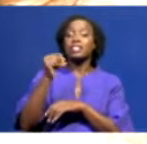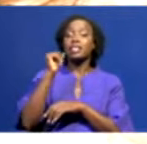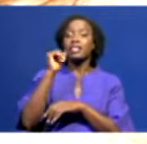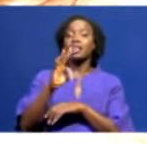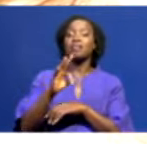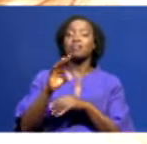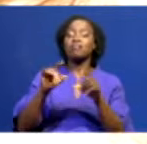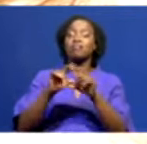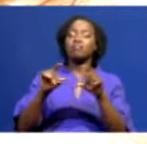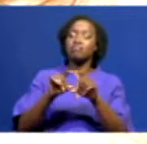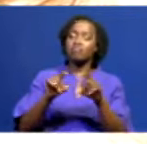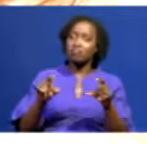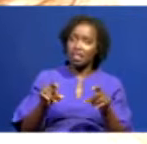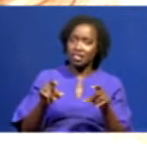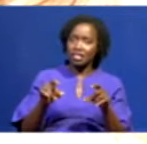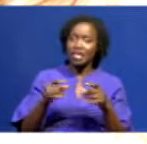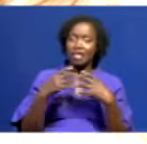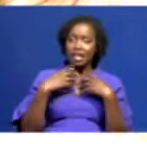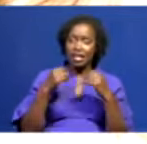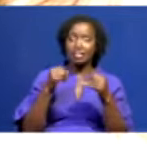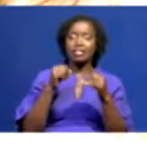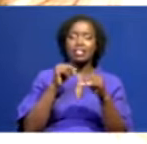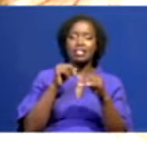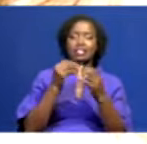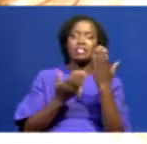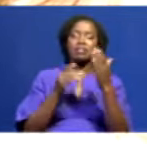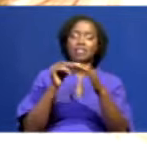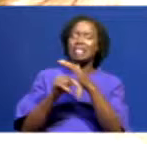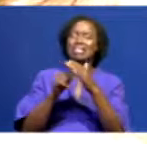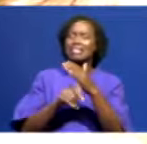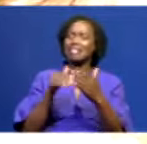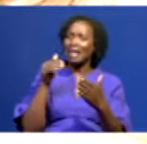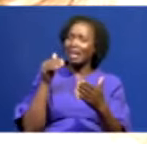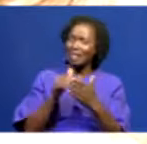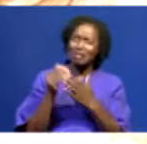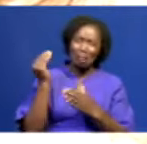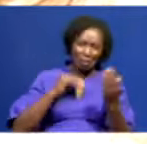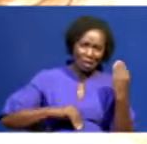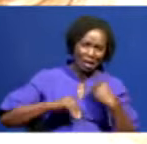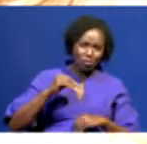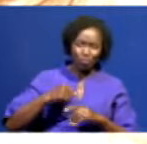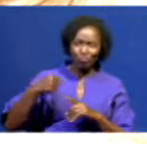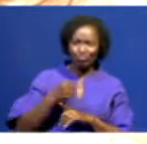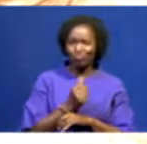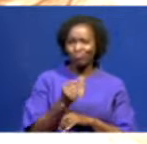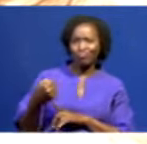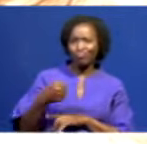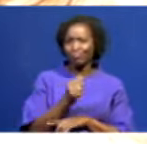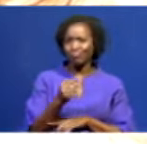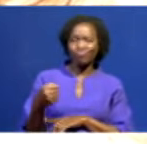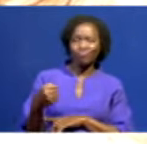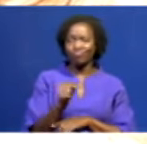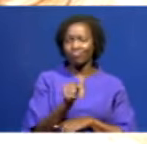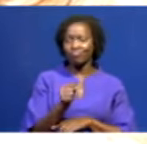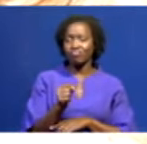services against the background of corruption scandals and